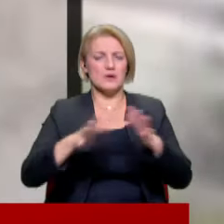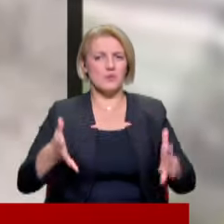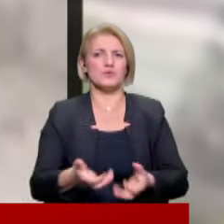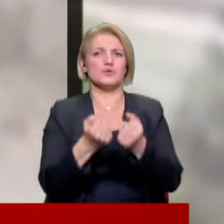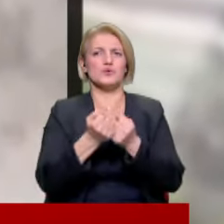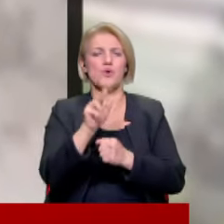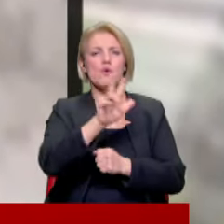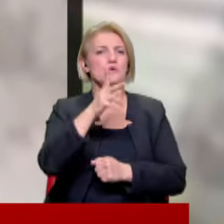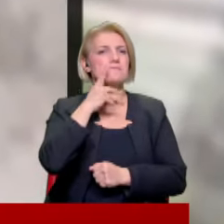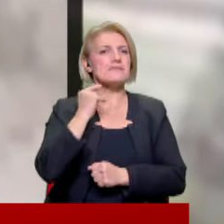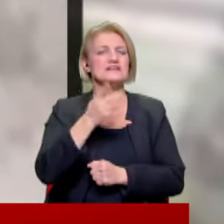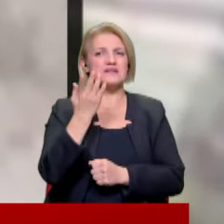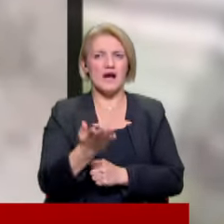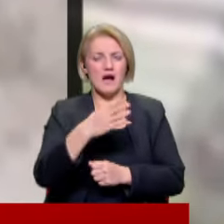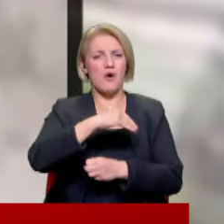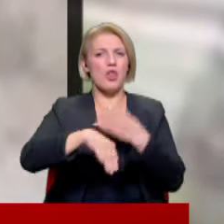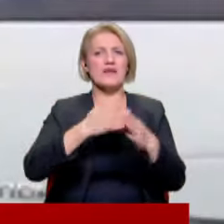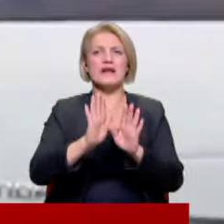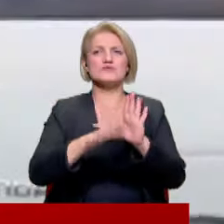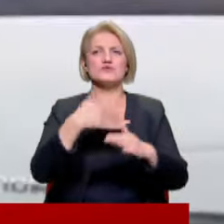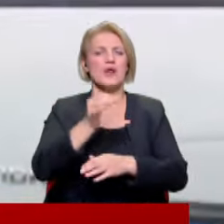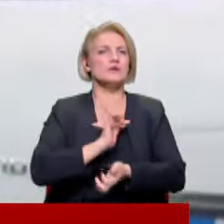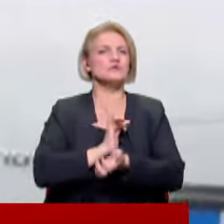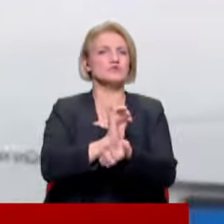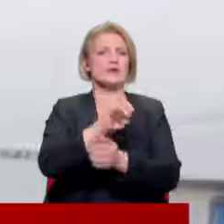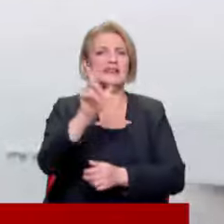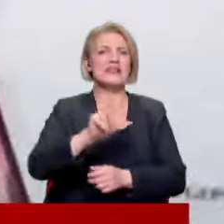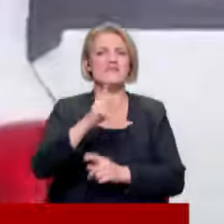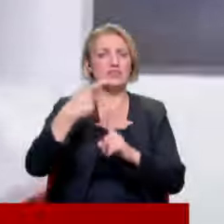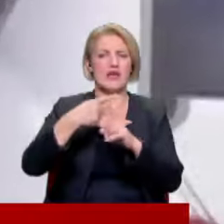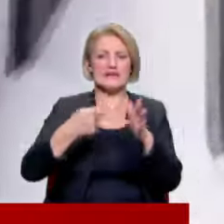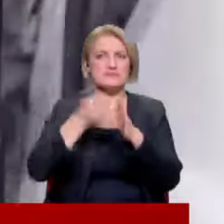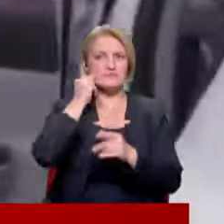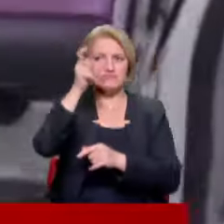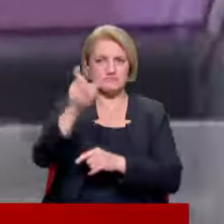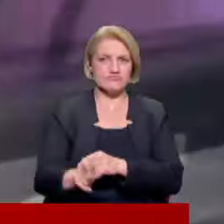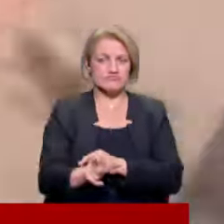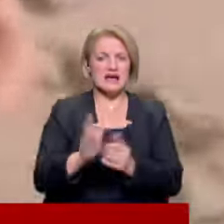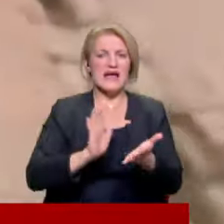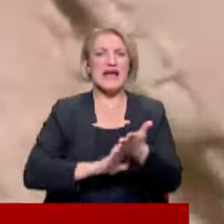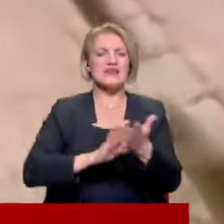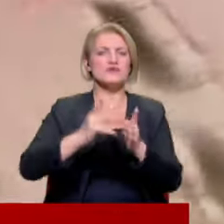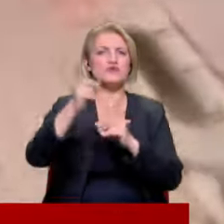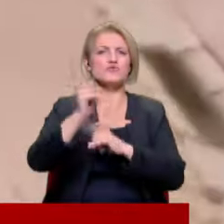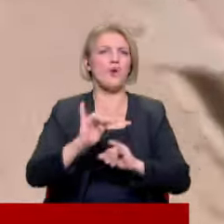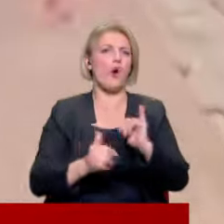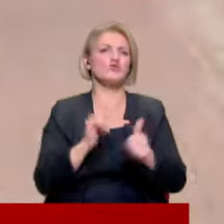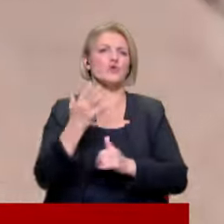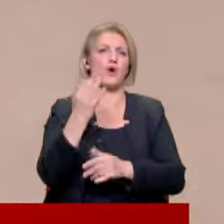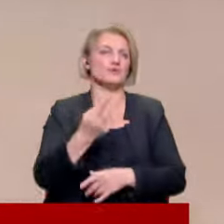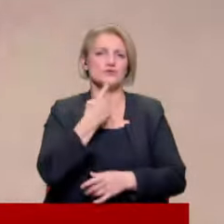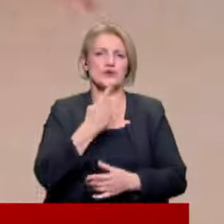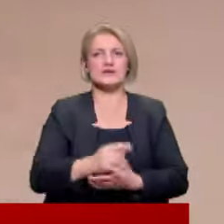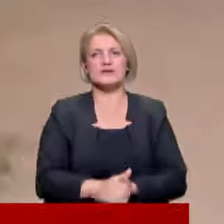kurtuldu. 30 Mayıs'ta meydana gelen olayın ardından tutuklanan Levent T. isimli saldırgan elindeki tüfeğin oyuncak olduğunu